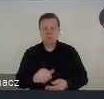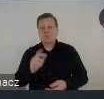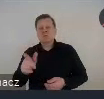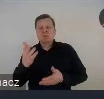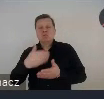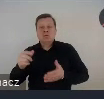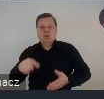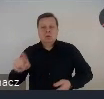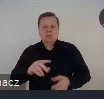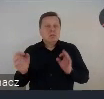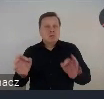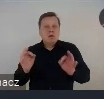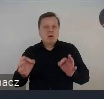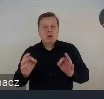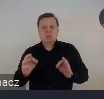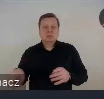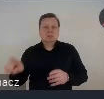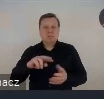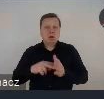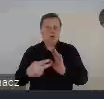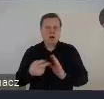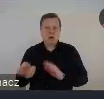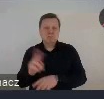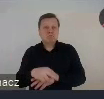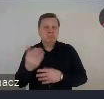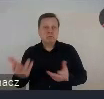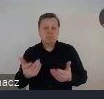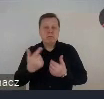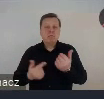Państwa dopiero planuje udział w